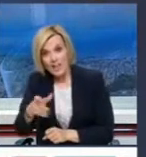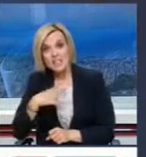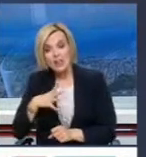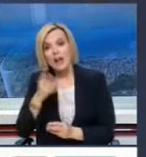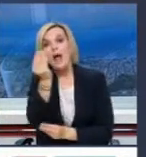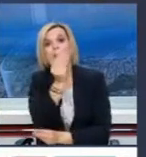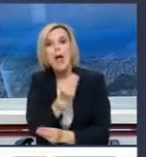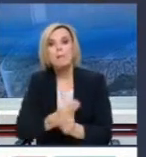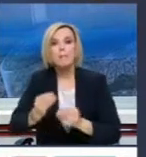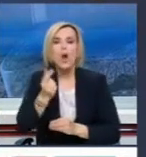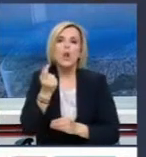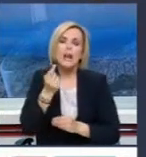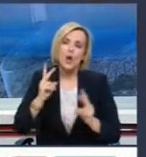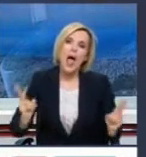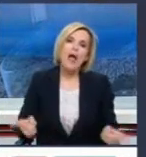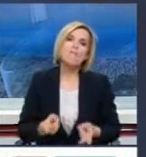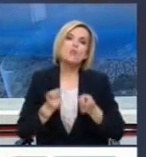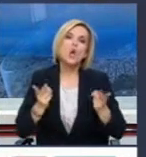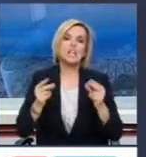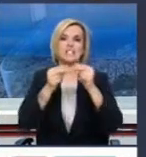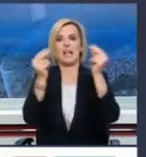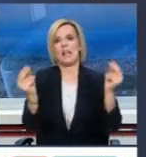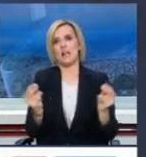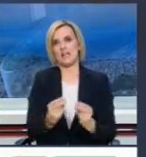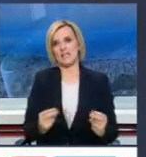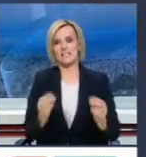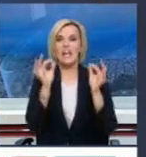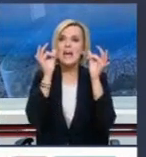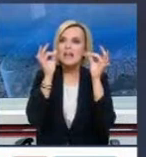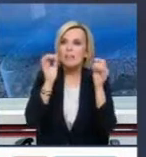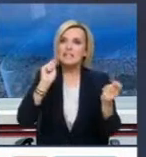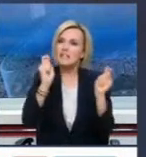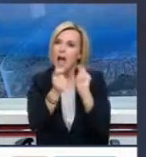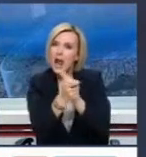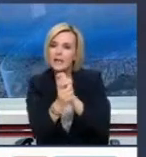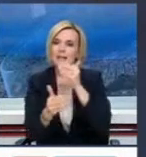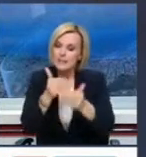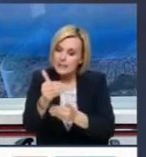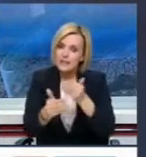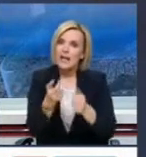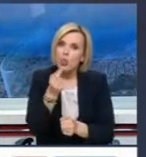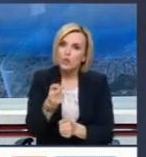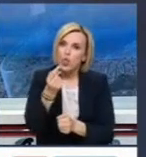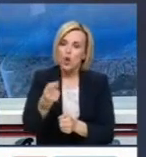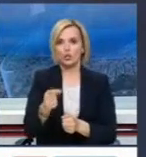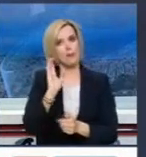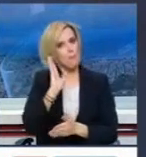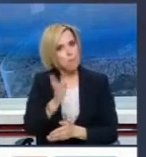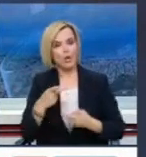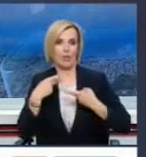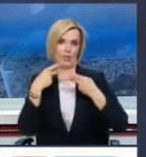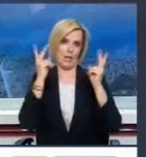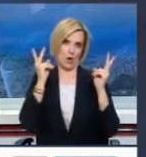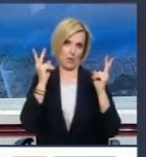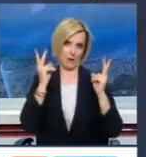το παρελθόν λύσεις των ρυθμίσεων των πάσης φύσεως χρεών τους. Επειδή